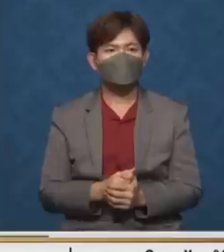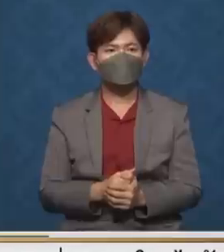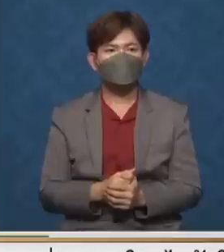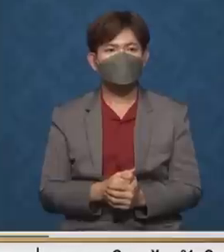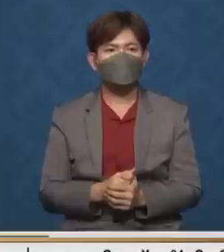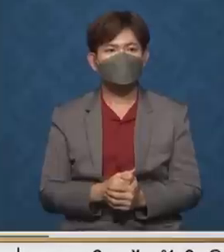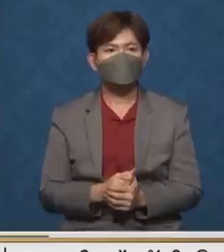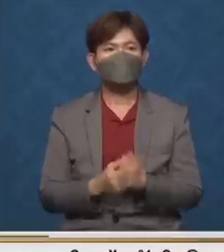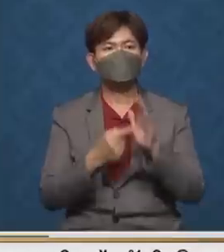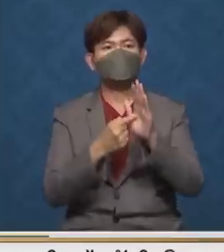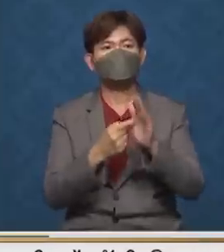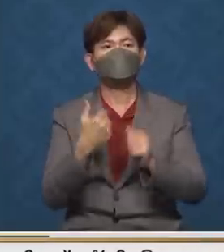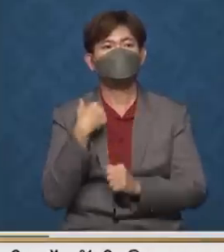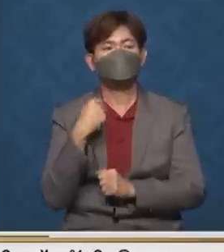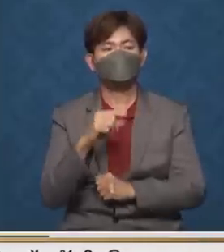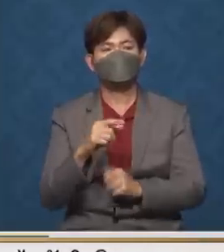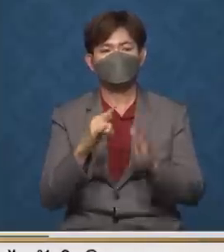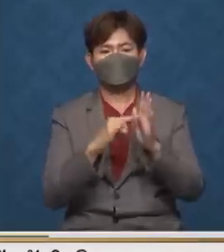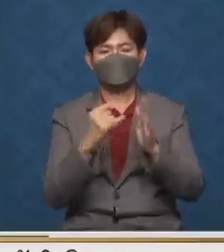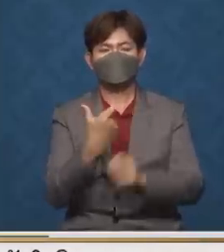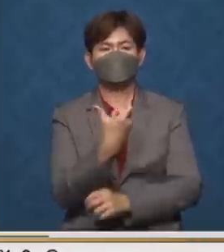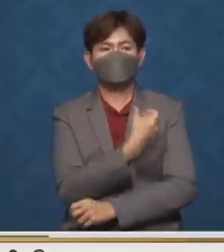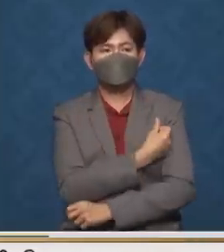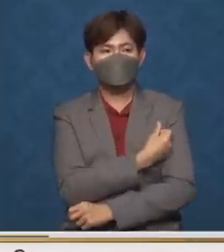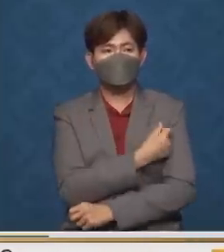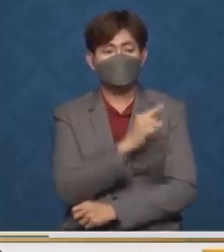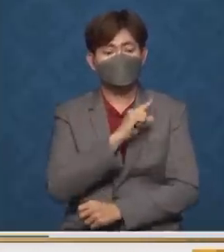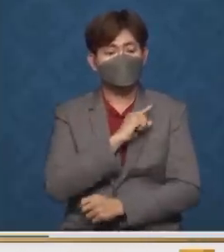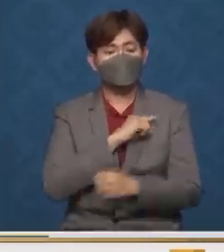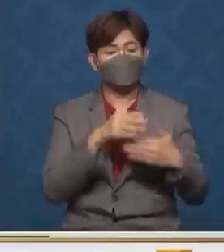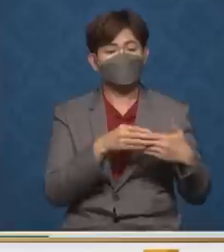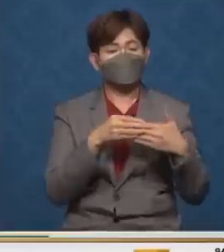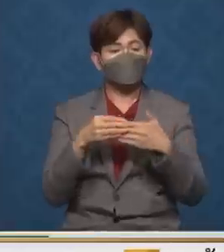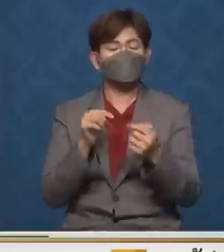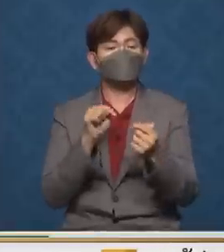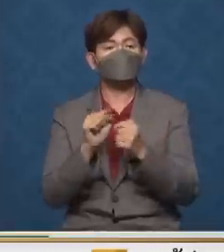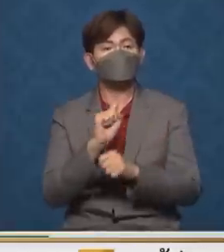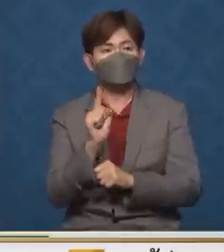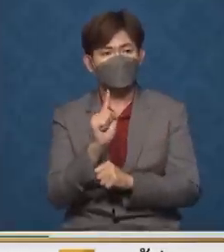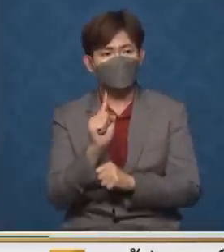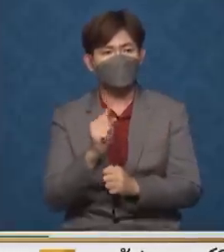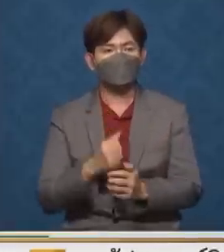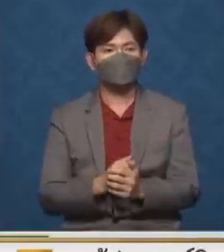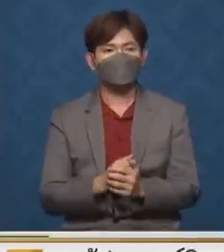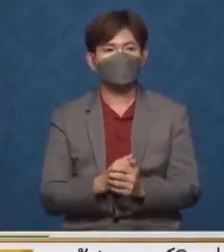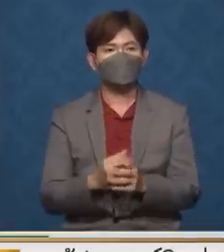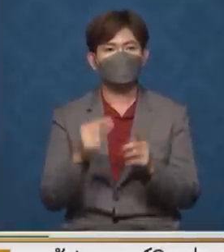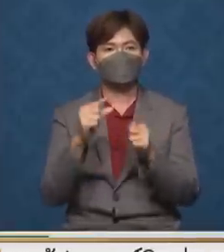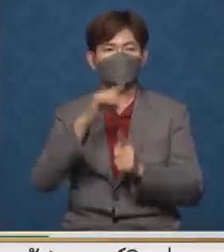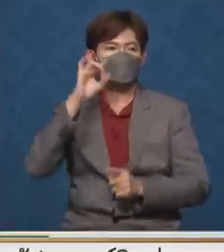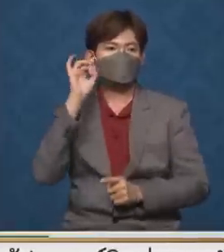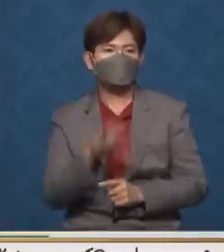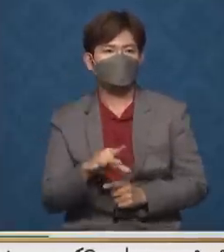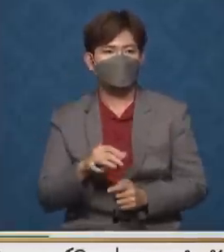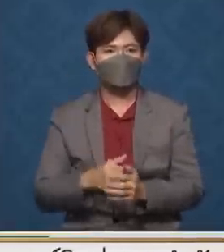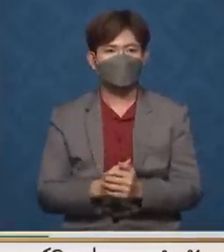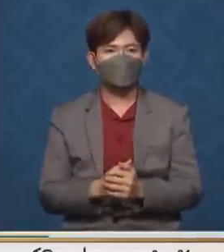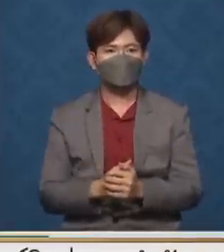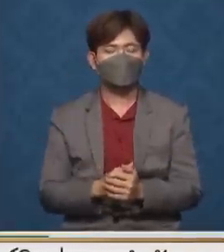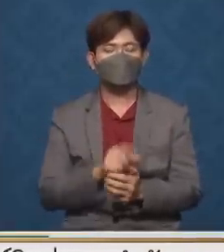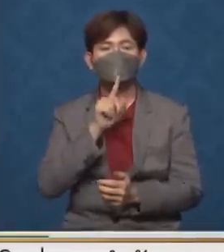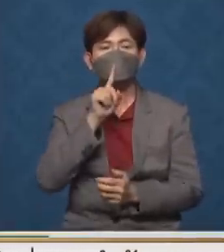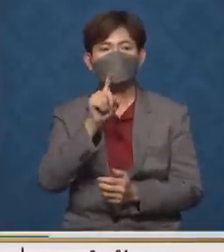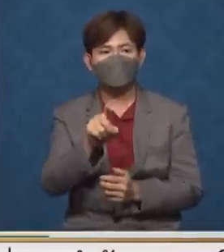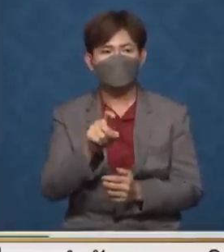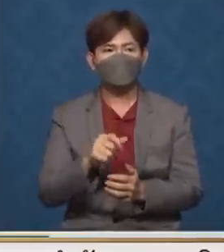มีคนออกมาพูดเรื่องวัคซีน ก็รับช่วงต่อครัปฏิบัิการ I.O. ก็รับช่งต่อไปด้วยถ้อยคำแงๆแบบนี้ผมถามหนอยครับ